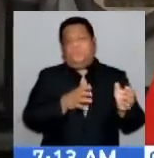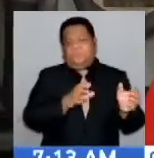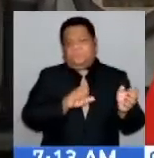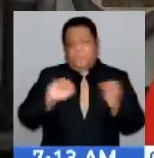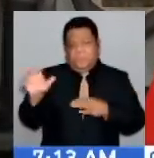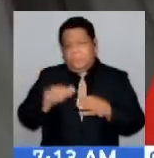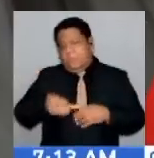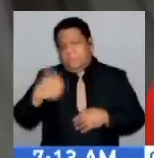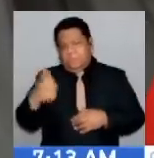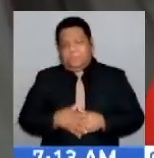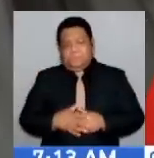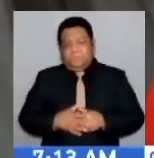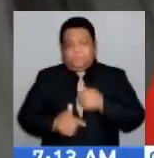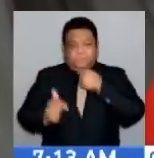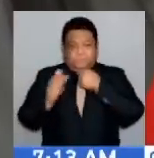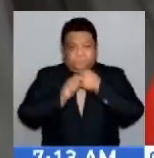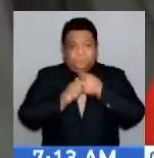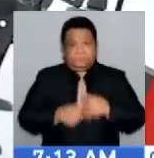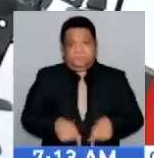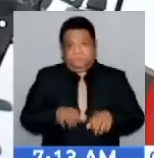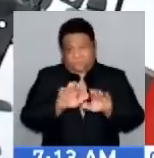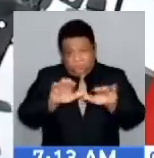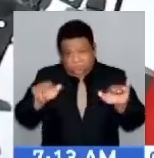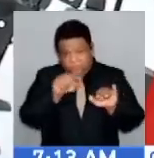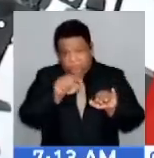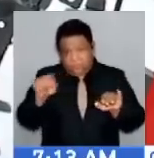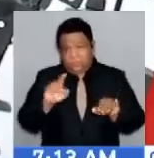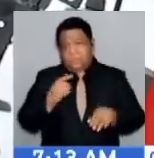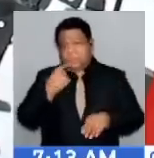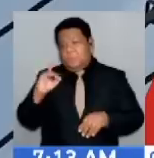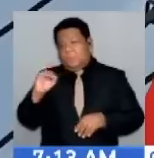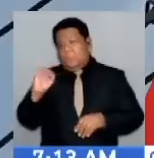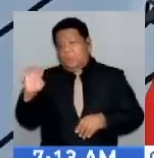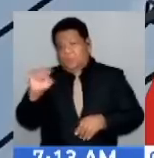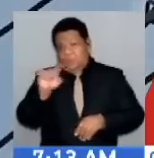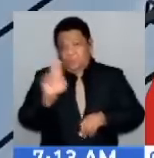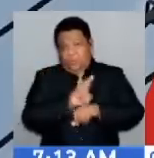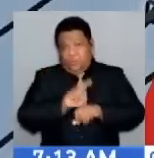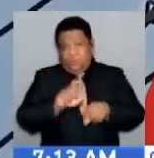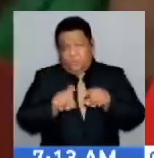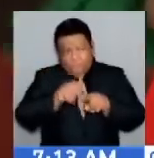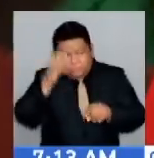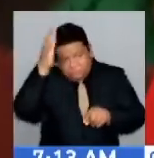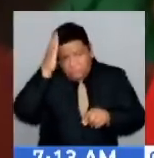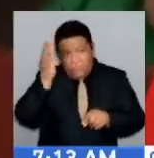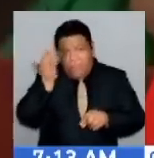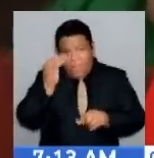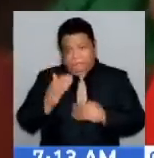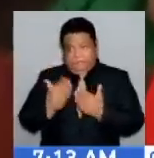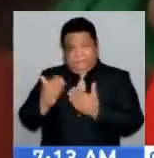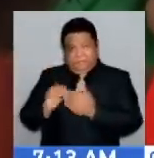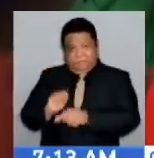consumer muna ng kuryente ang pinapakiusapan ng DOE dahil hindi raw ganoon kadaling magpatayo ng planta ng kuryente. Malaking